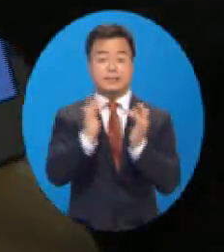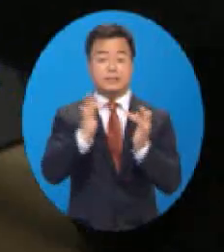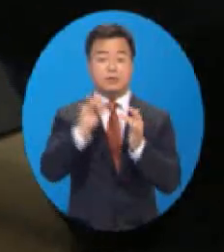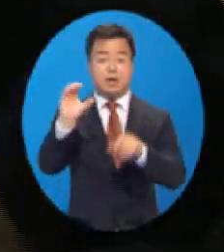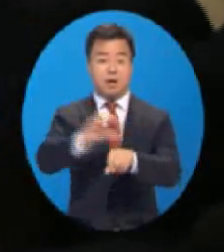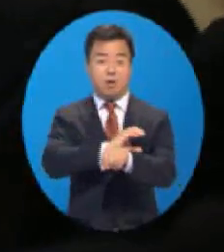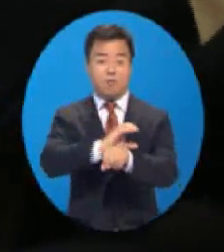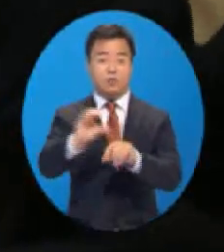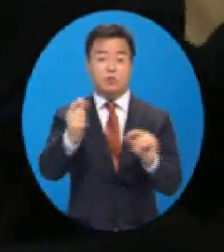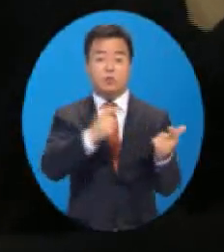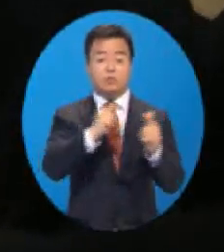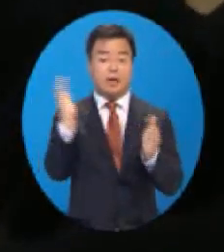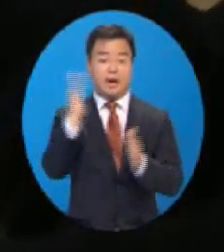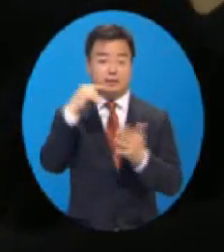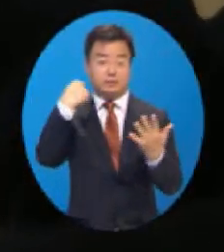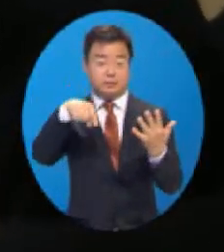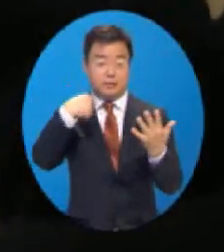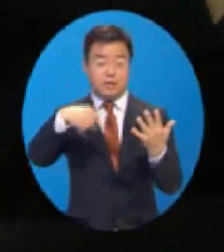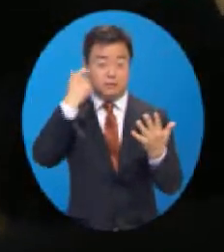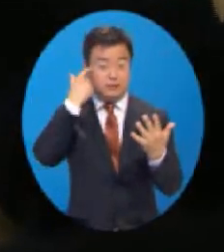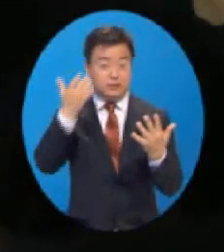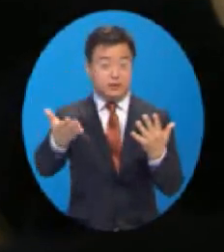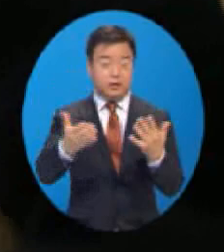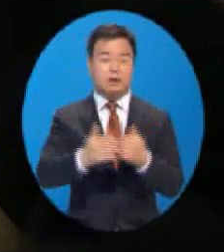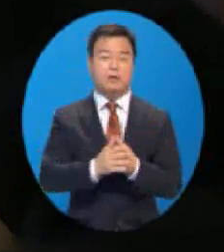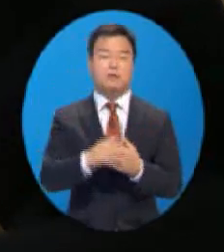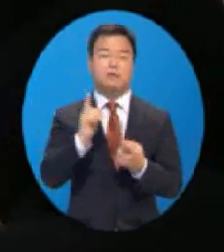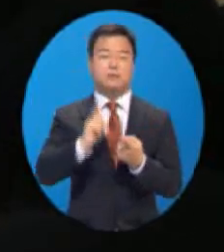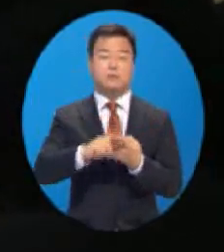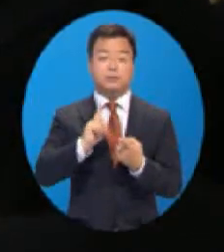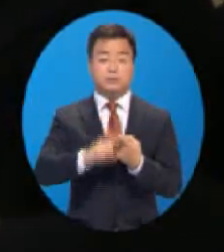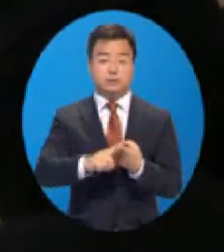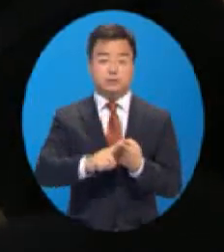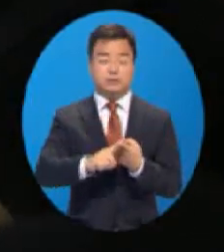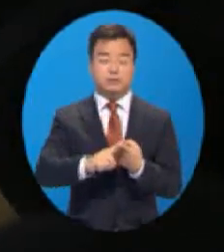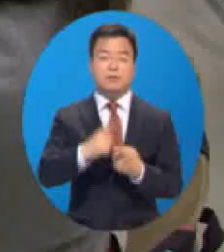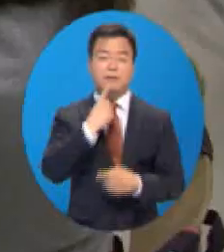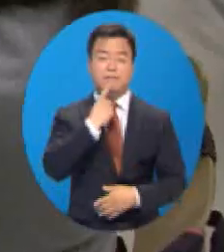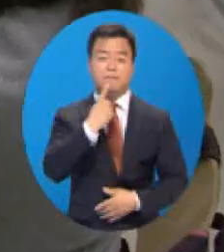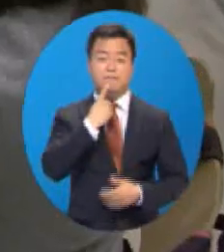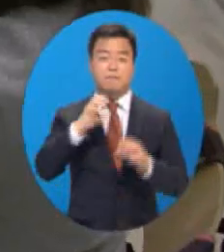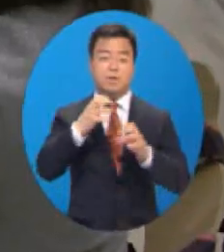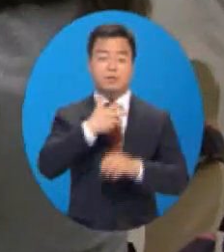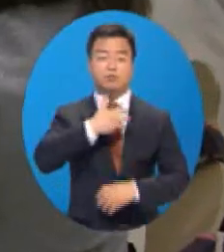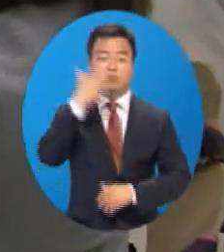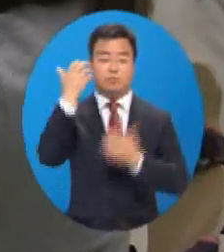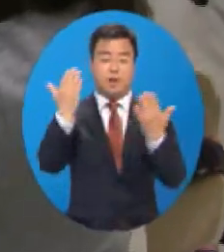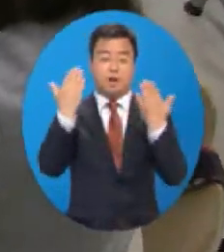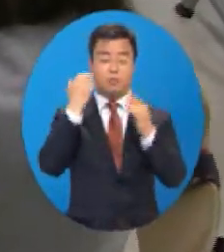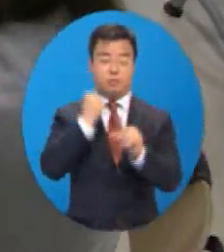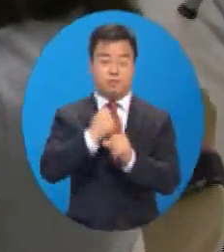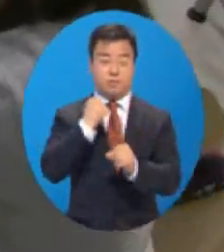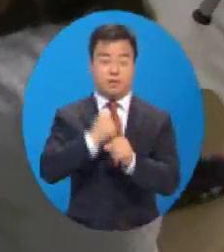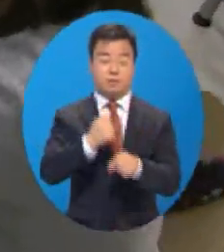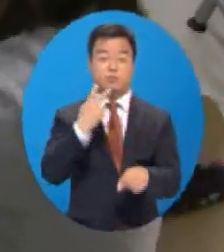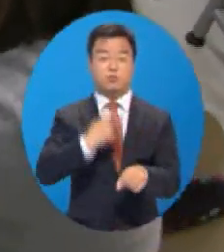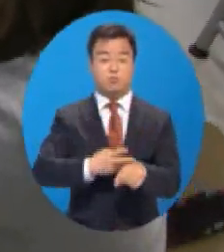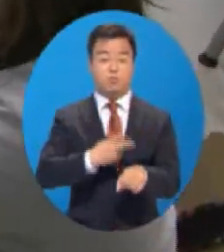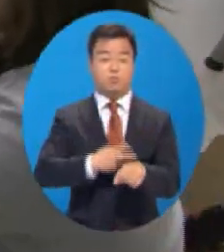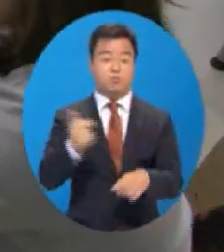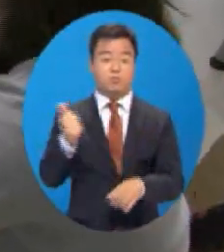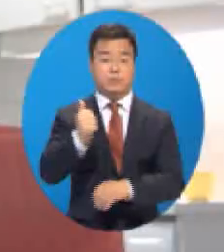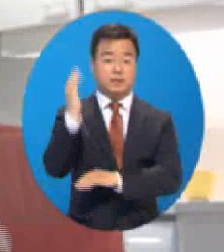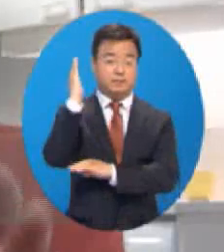컴퓨터가 학생들을 가르칠까요? 이에 대해 핀란드 드림스쿨의 창안자인 알란 슈나이츠 교사는